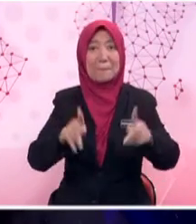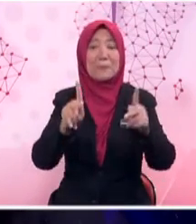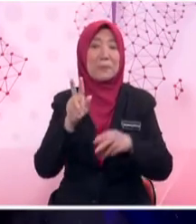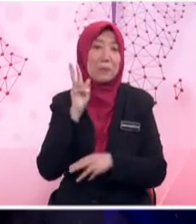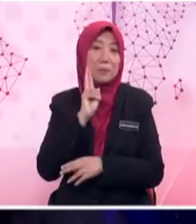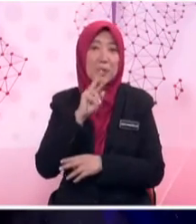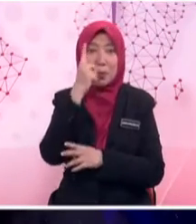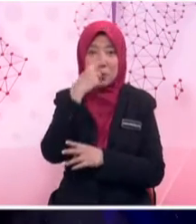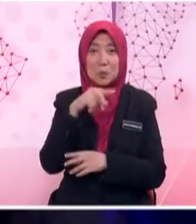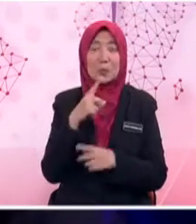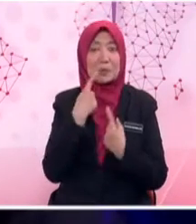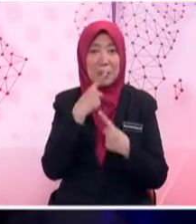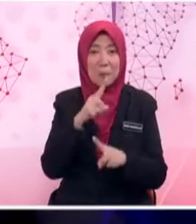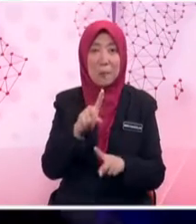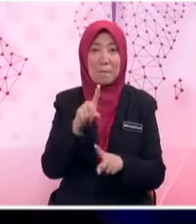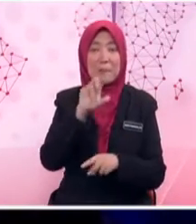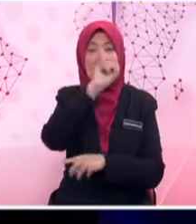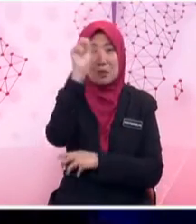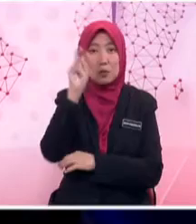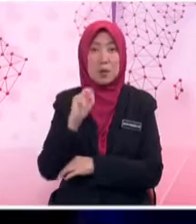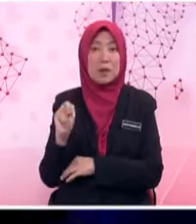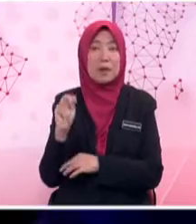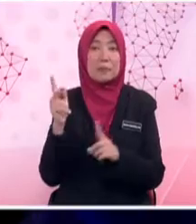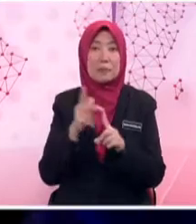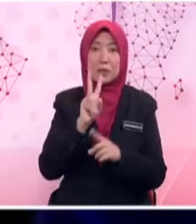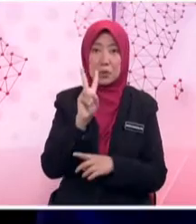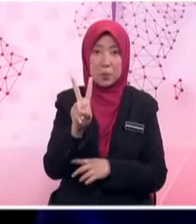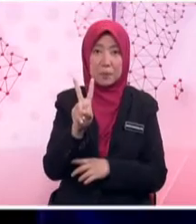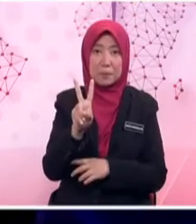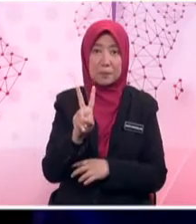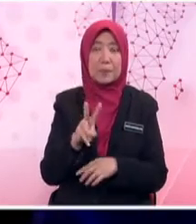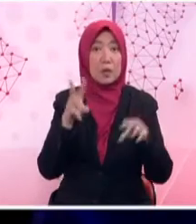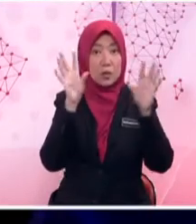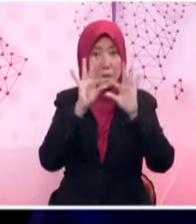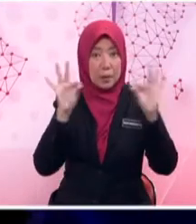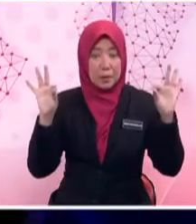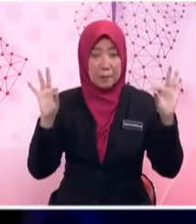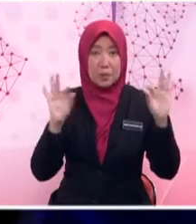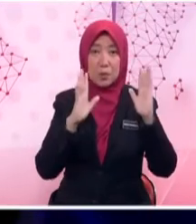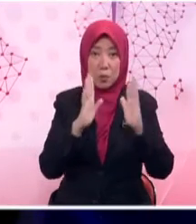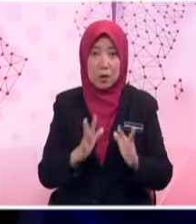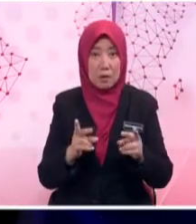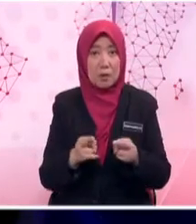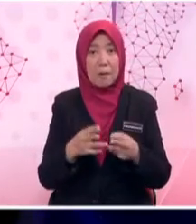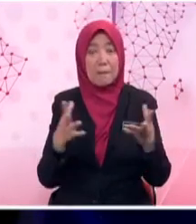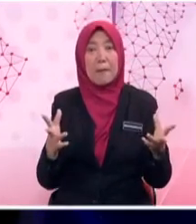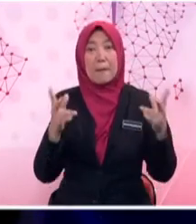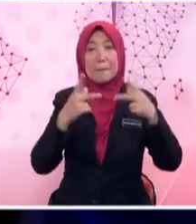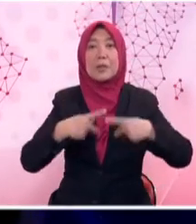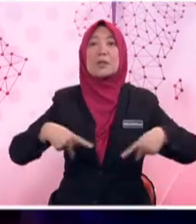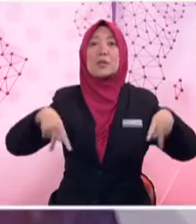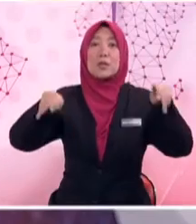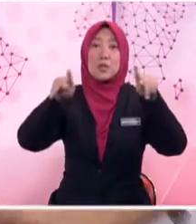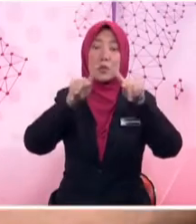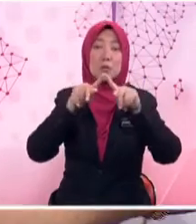menjawab soalan yang kedua. Okey. So saya akan baca ayat dia ya. Orang ramai perlu